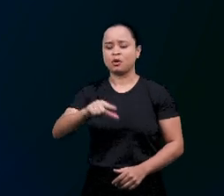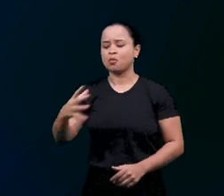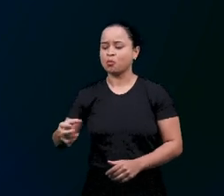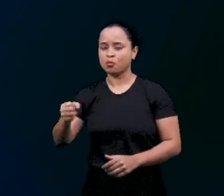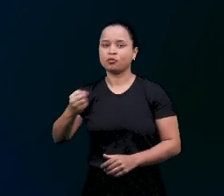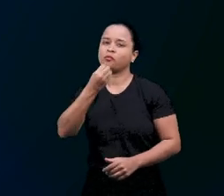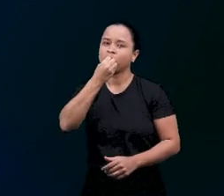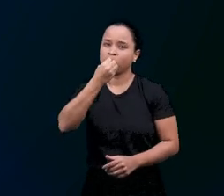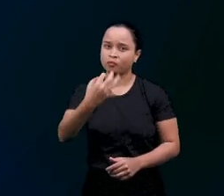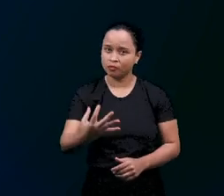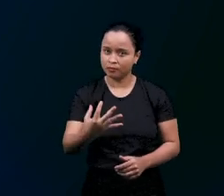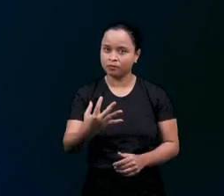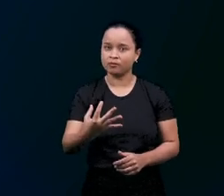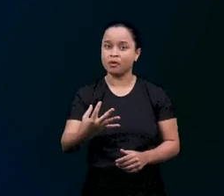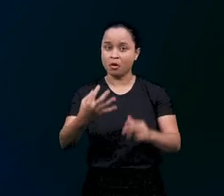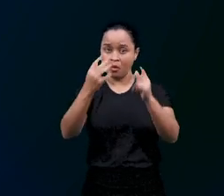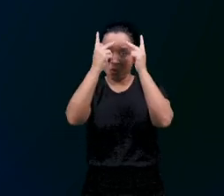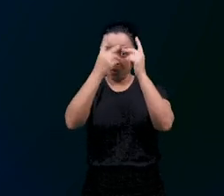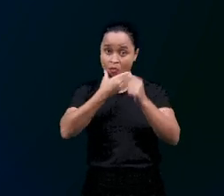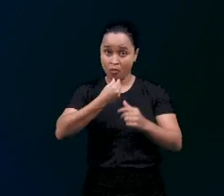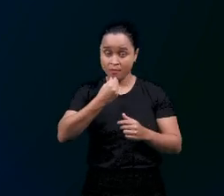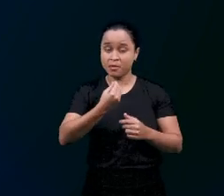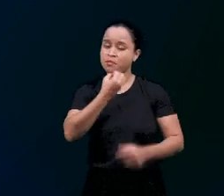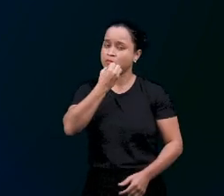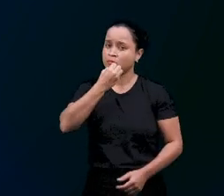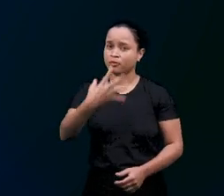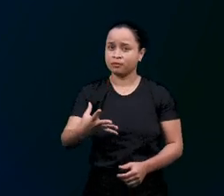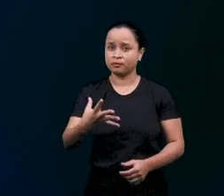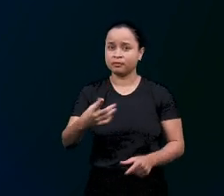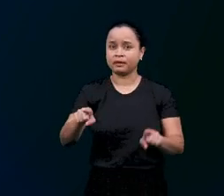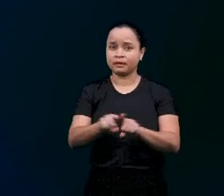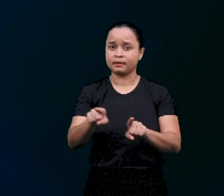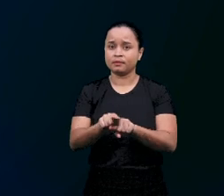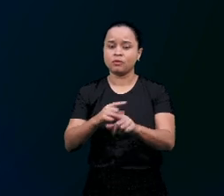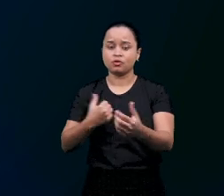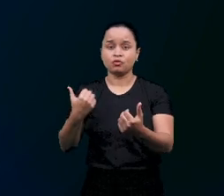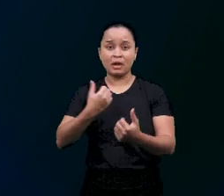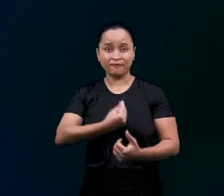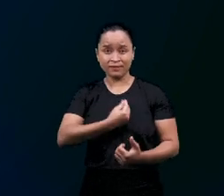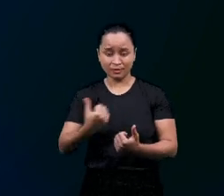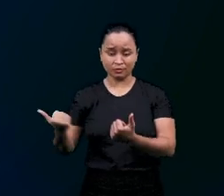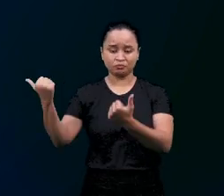par ses brebis. La Bible dit que dans ceux qui n'ont pas péché,